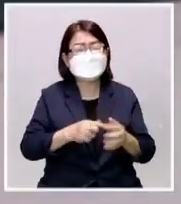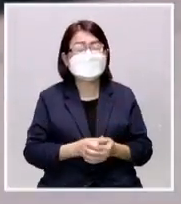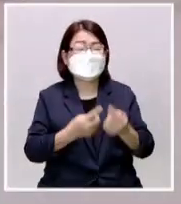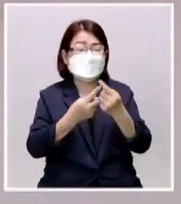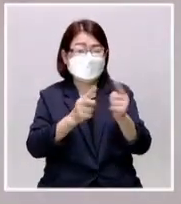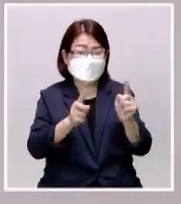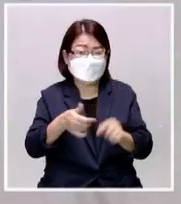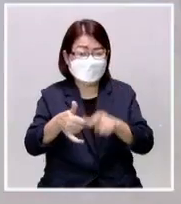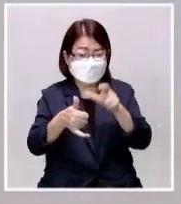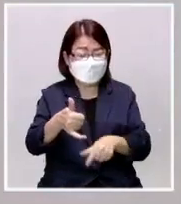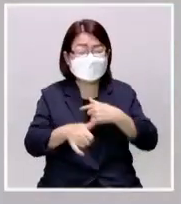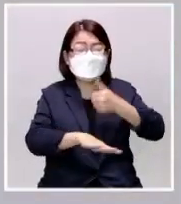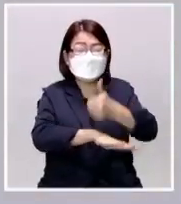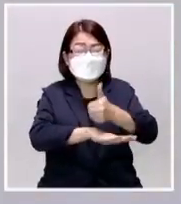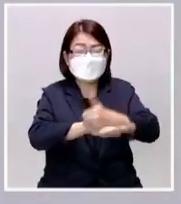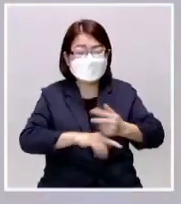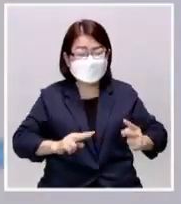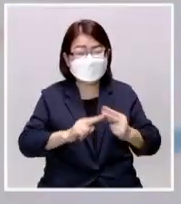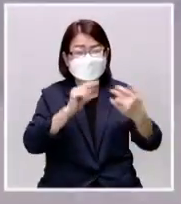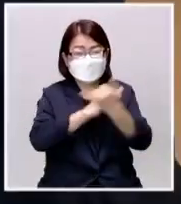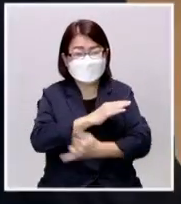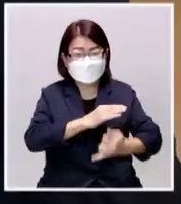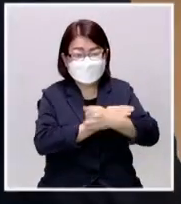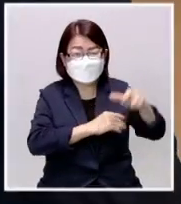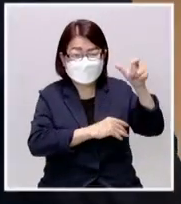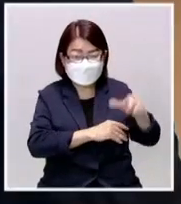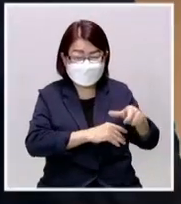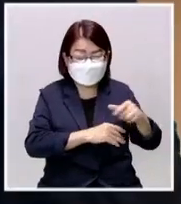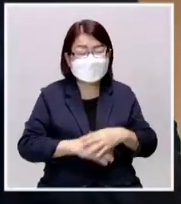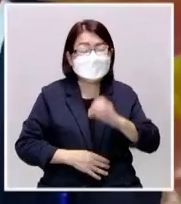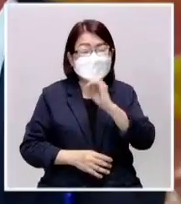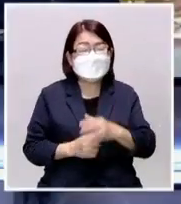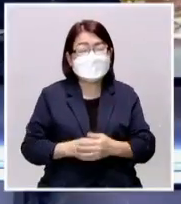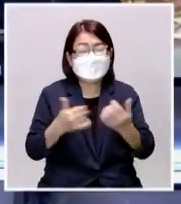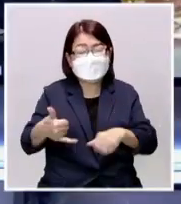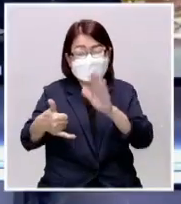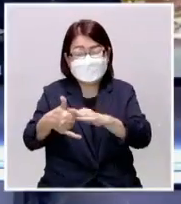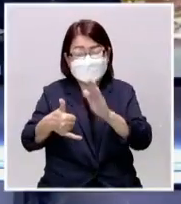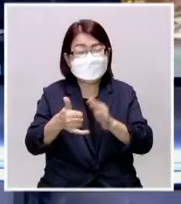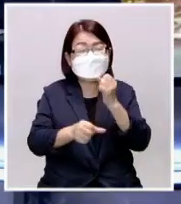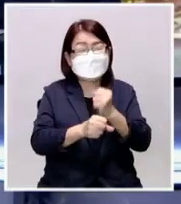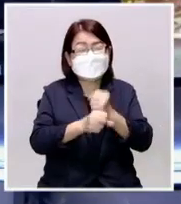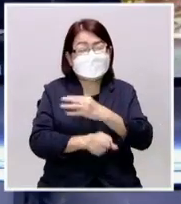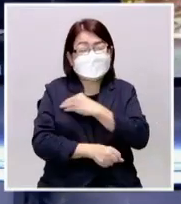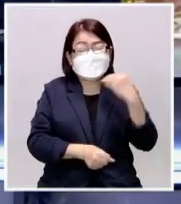อฟเกิอร์monde Rey ต่ปเทศ เปmn่าการเรีụcตัวทุดฝรงเศษ mitanf